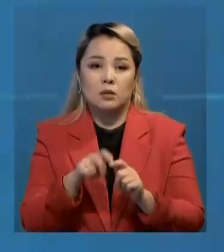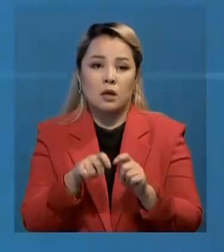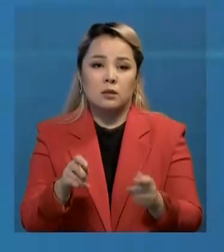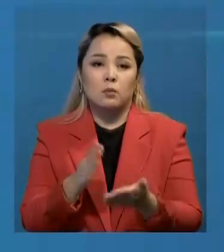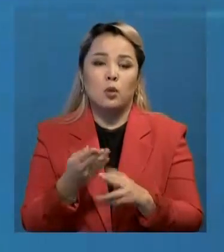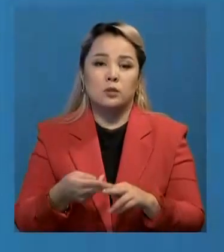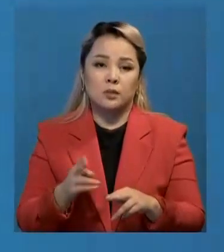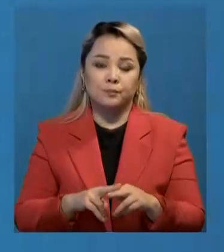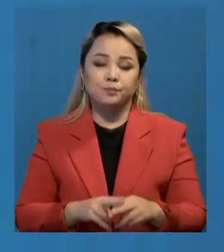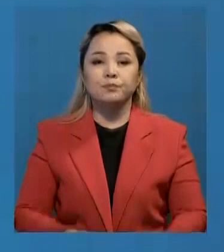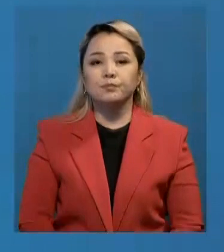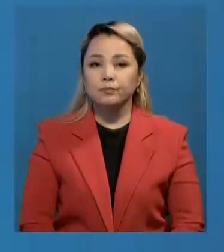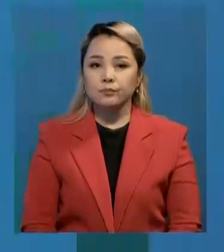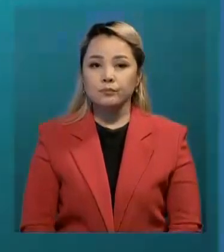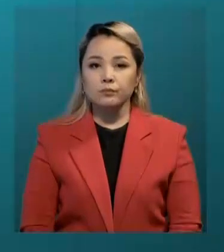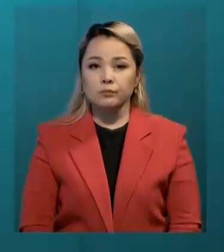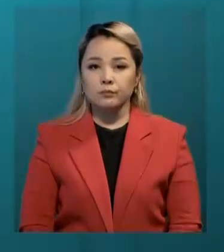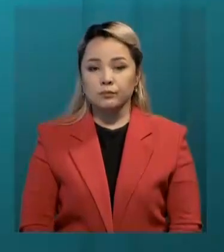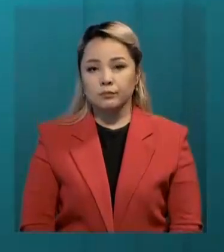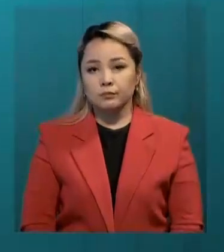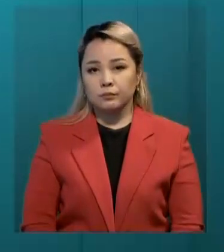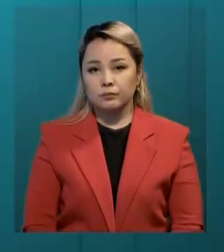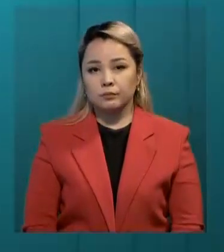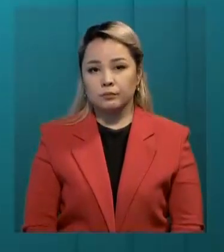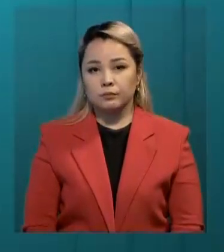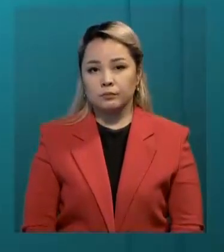Бүгінге осы, аман сау болыңыздар.